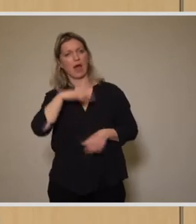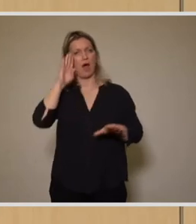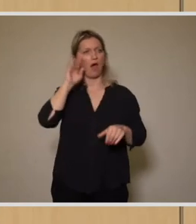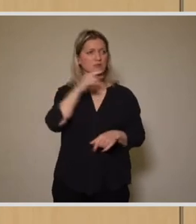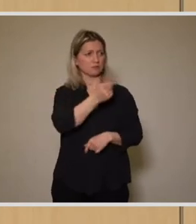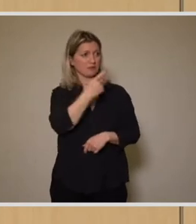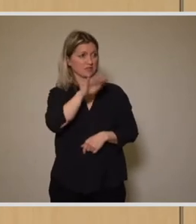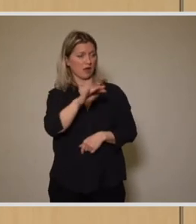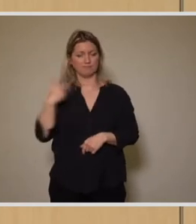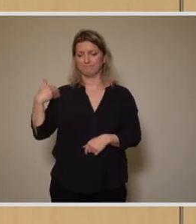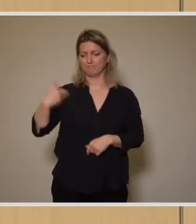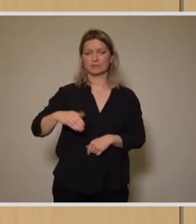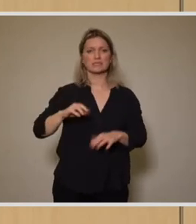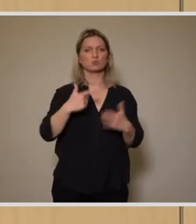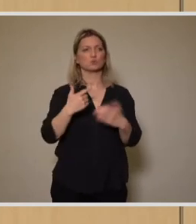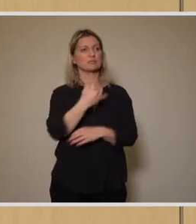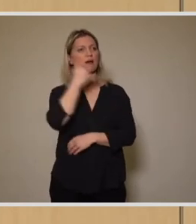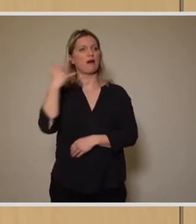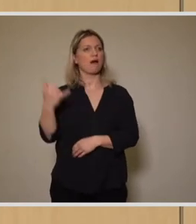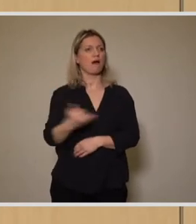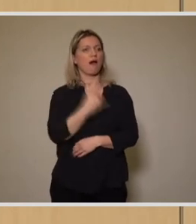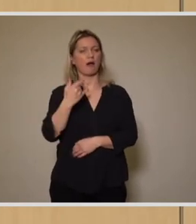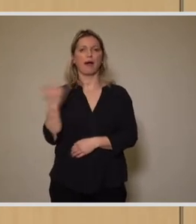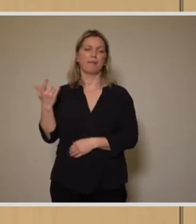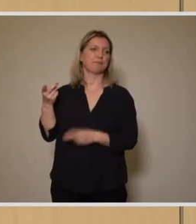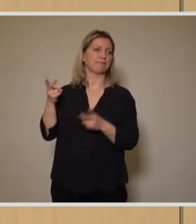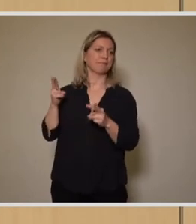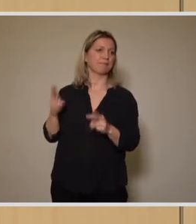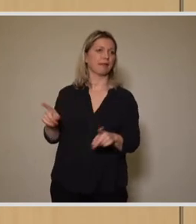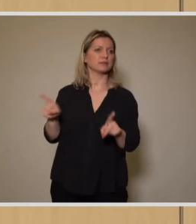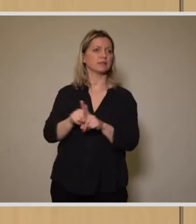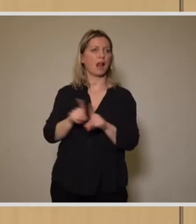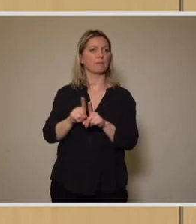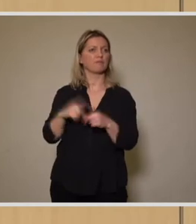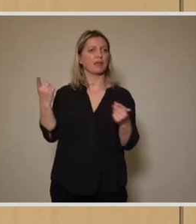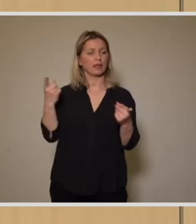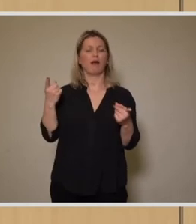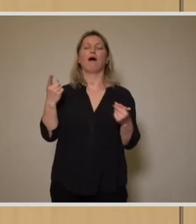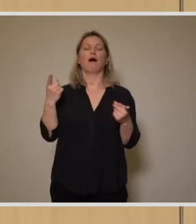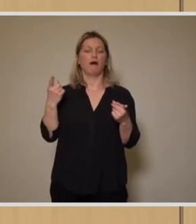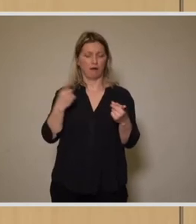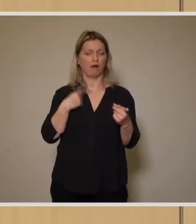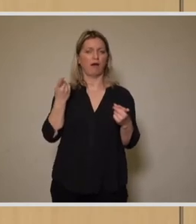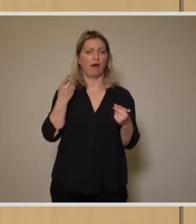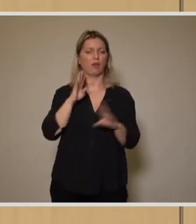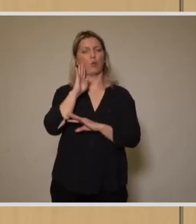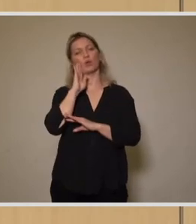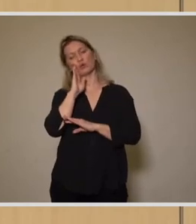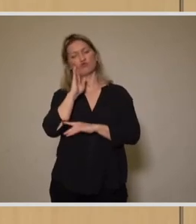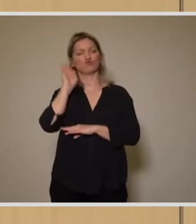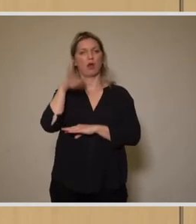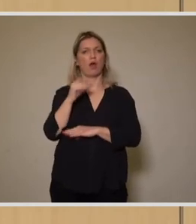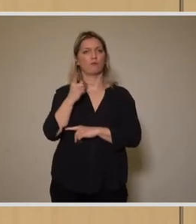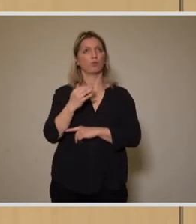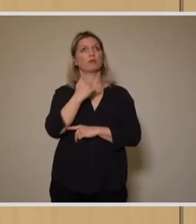feststellen, dass wir 27 Jahre das Sachsenbad in einen Dornröschenschlaf versetzt haben. Und ich erinnere noch mal daran, wir haben es damals geschlossen mit dem